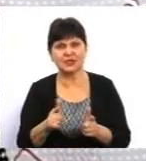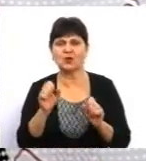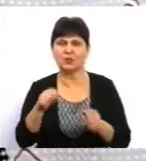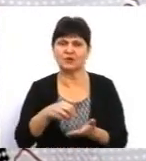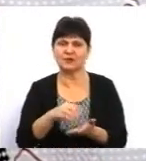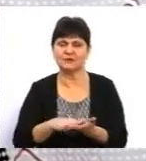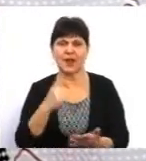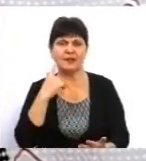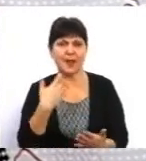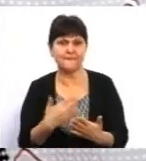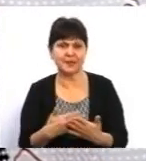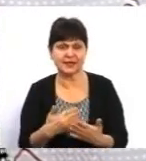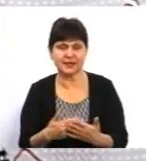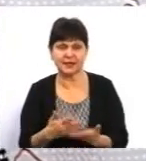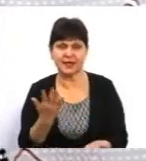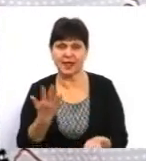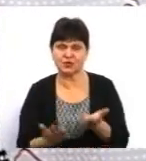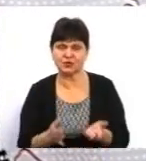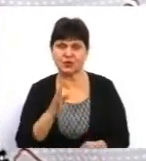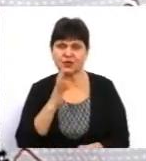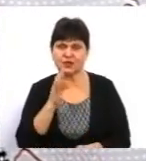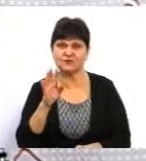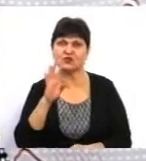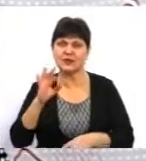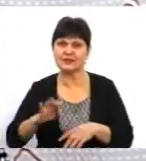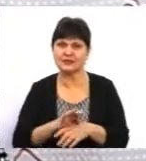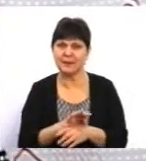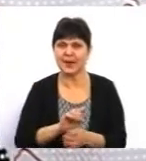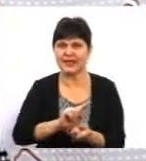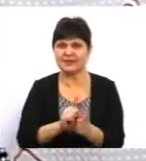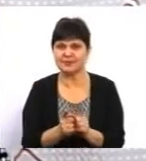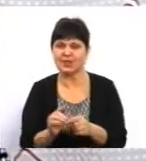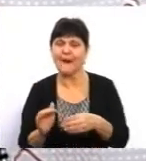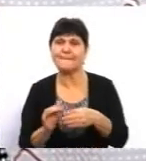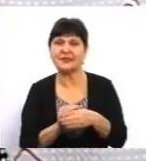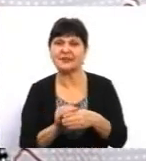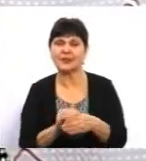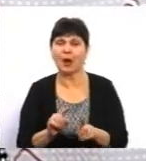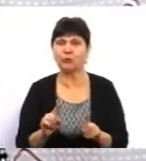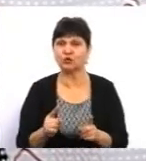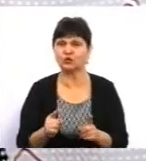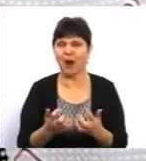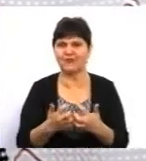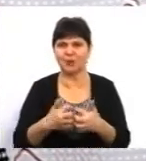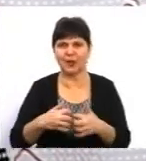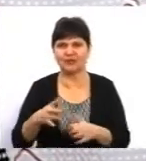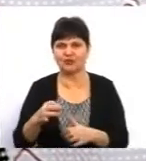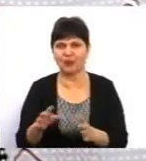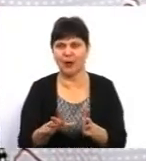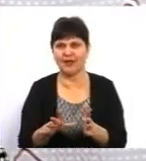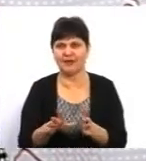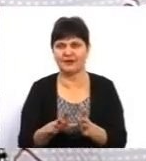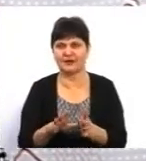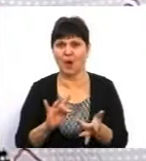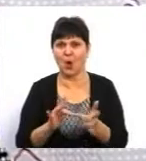якщо дівчина виходить заміж, змінює своє прізвище. Чому автоматично в електронному, в онлайн